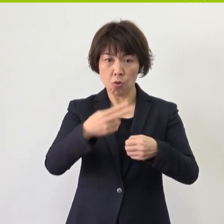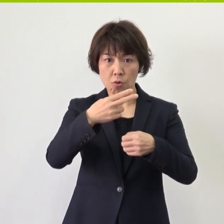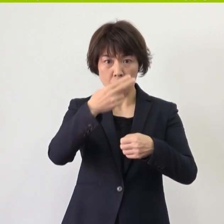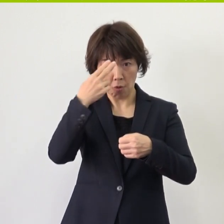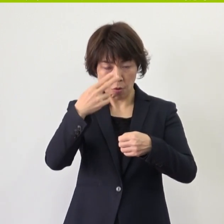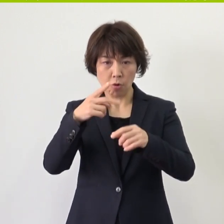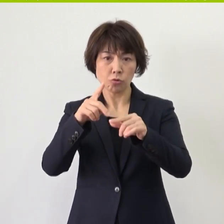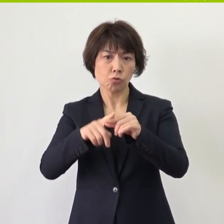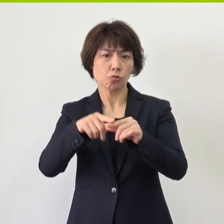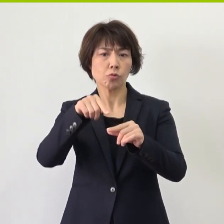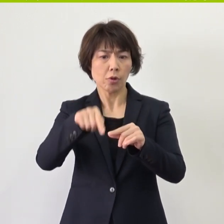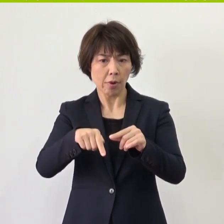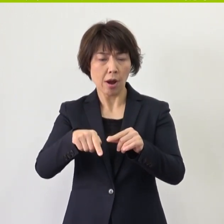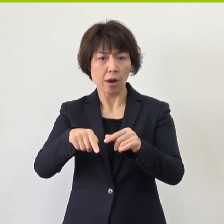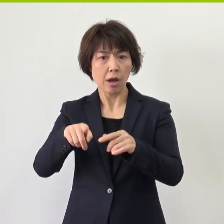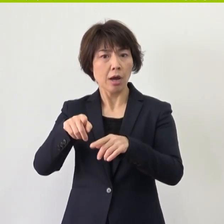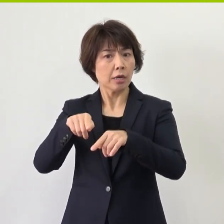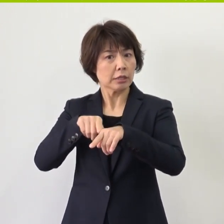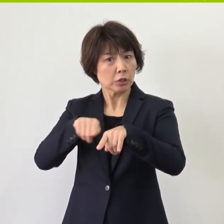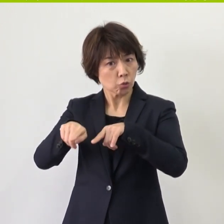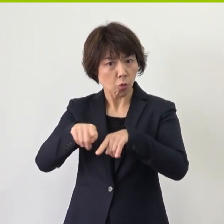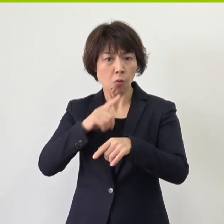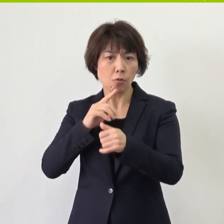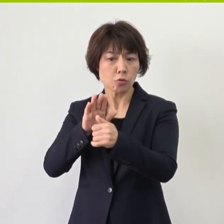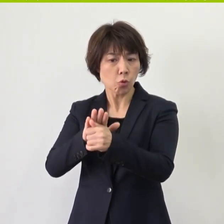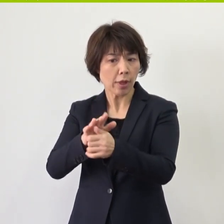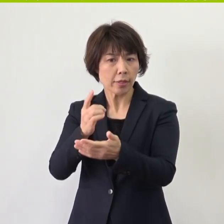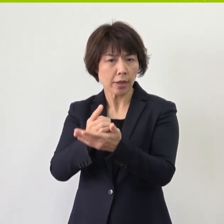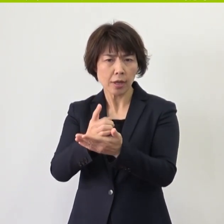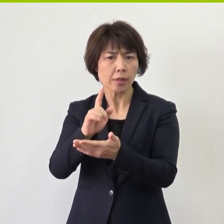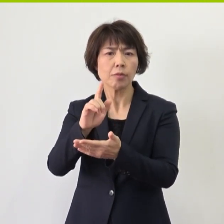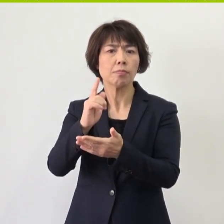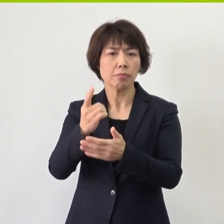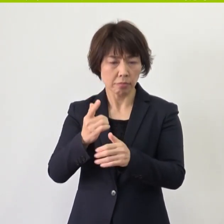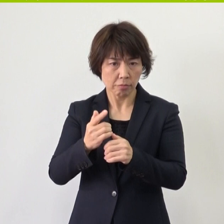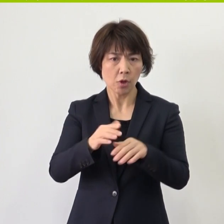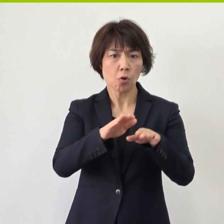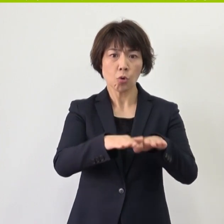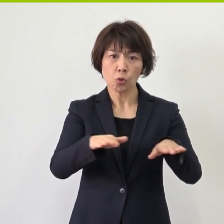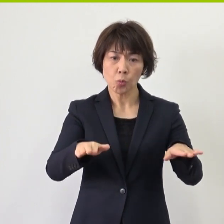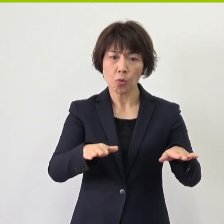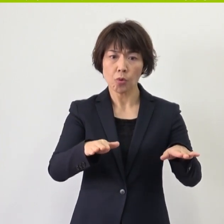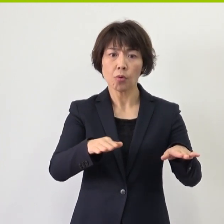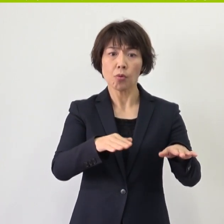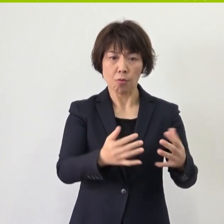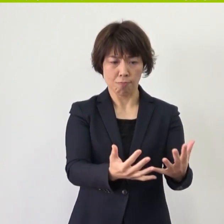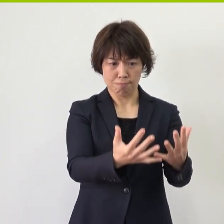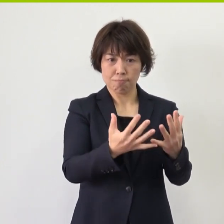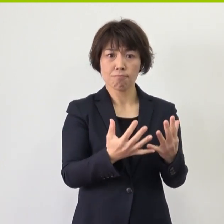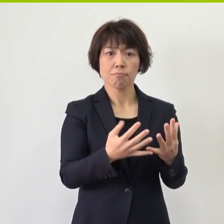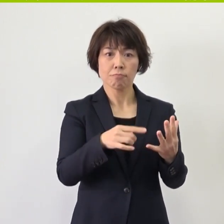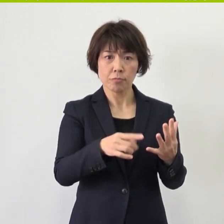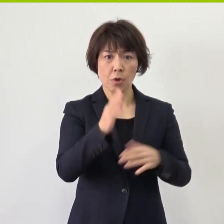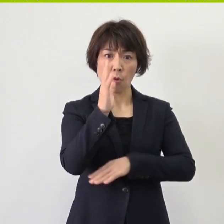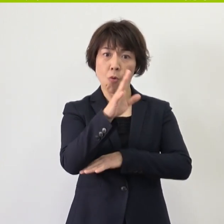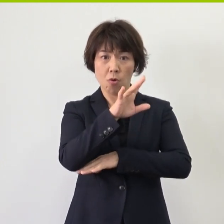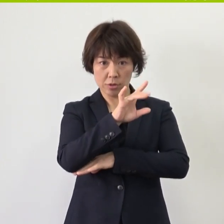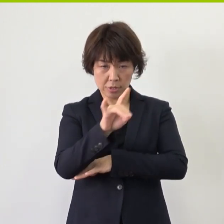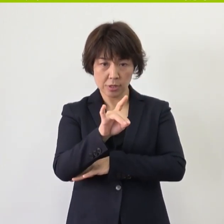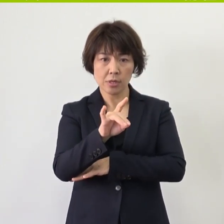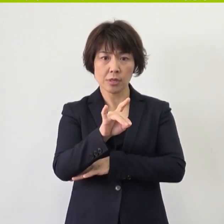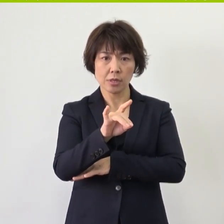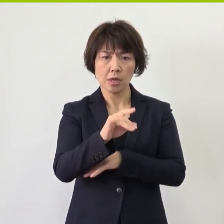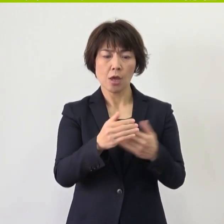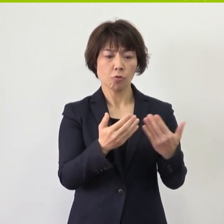ては指導や助言にとどまることなく、時には子どもたちへの講義やま